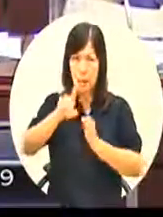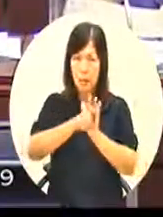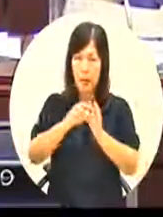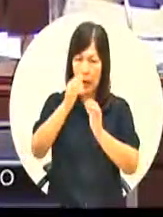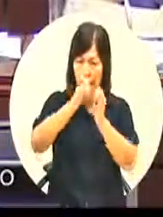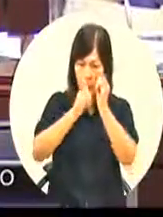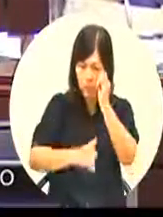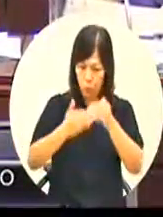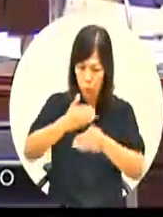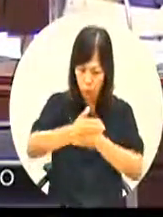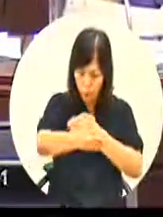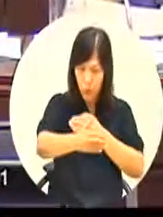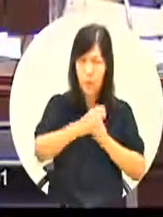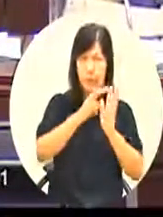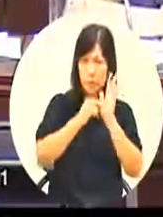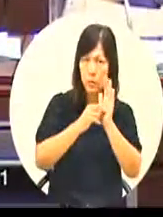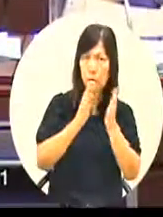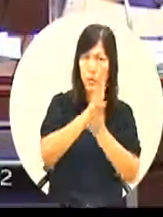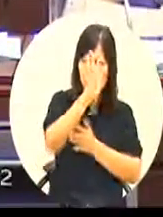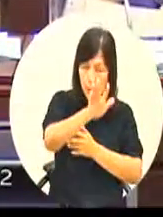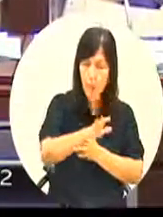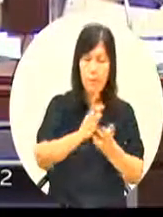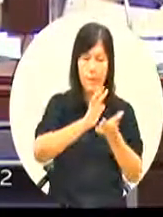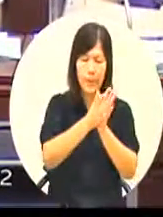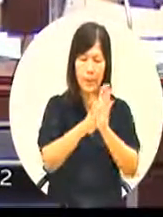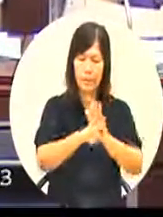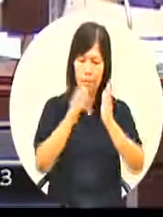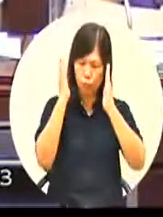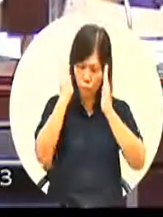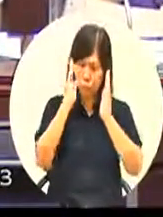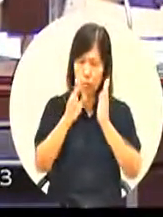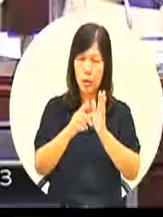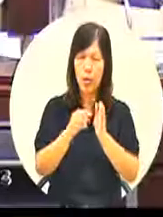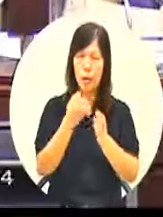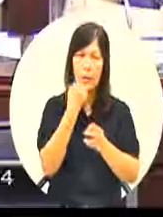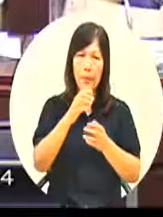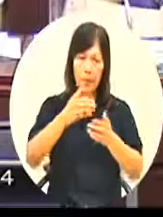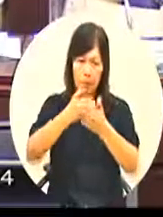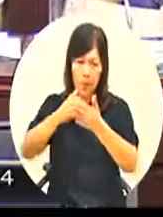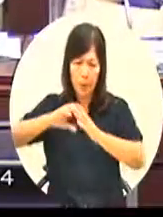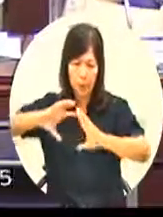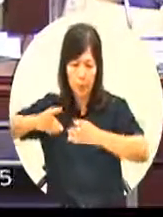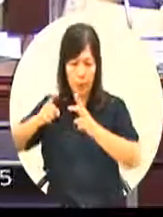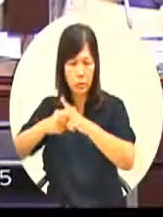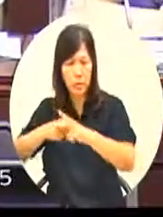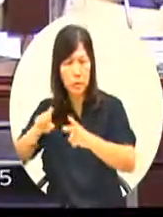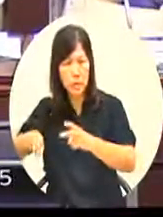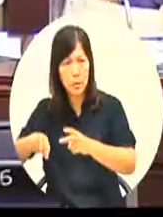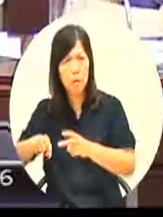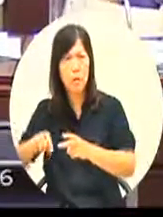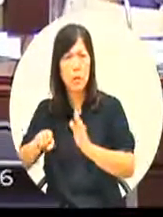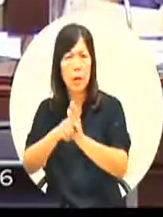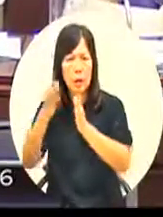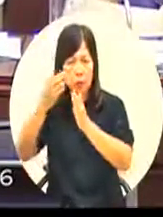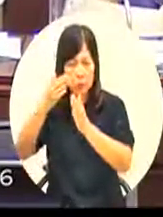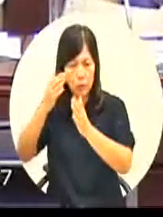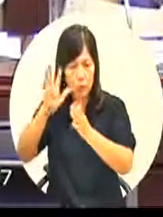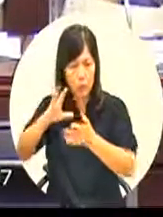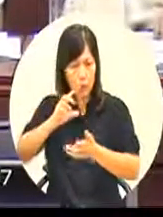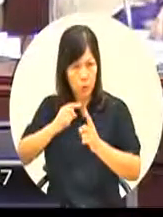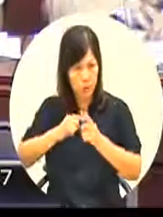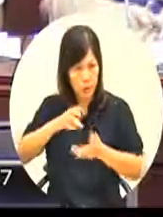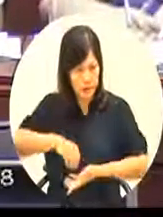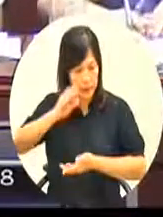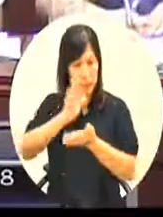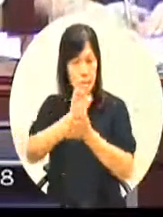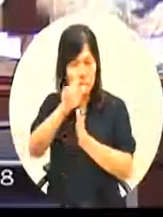这个陈述以后，我们希望他名正言顺的成为美术馆的某某小学嘛。那有人提案进去以后，那学校就会